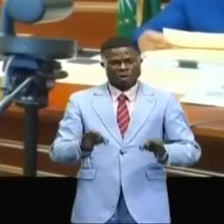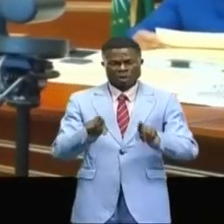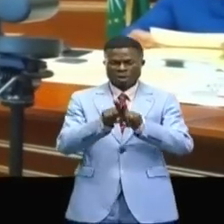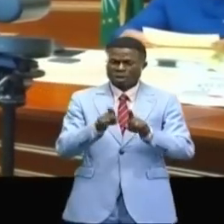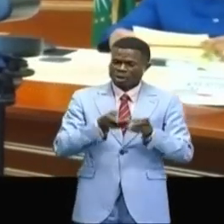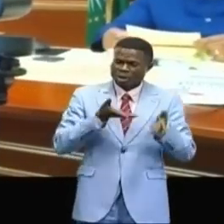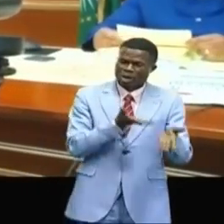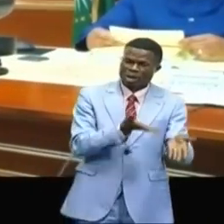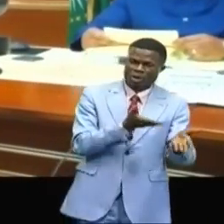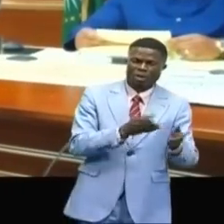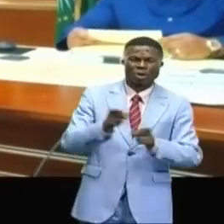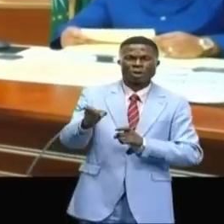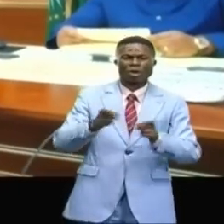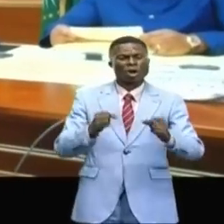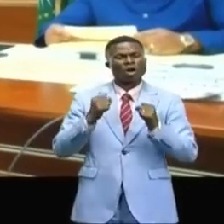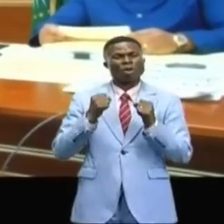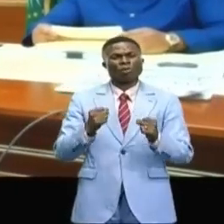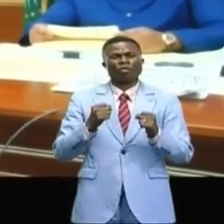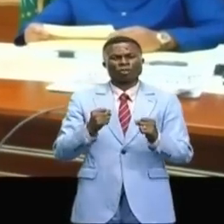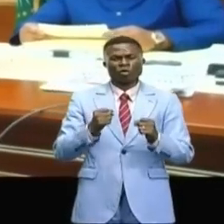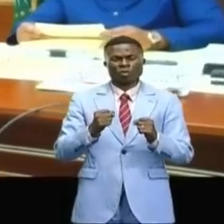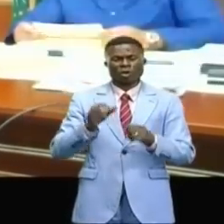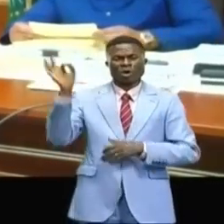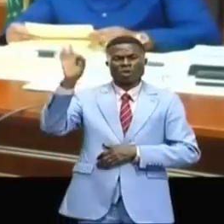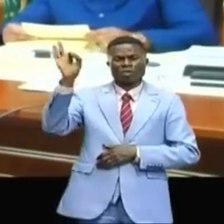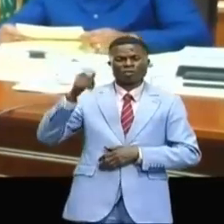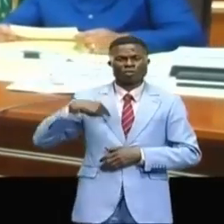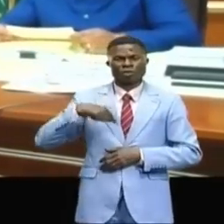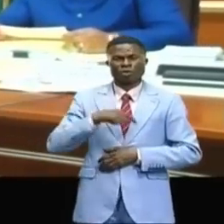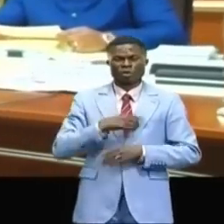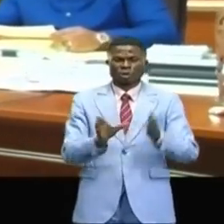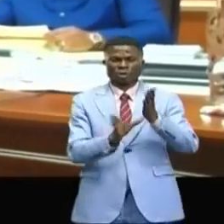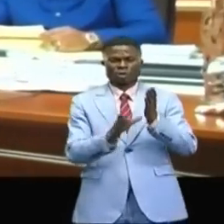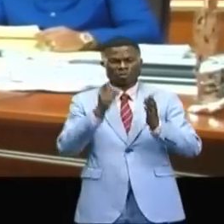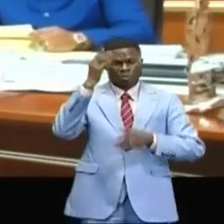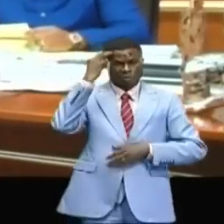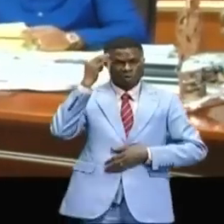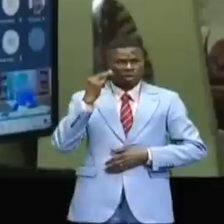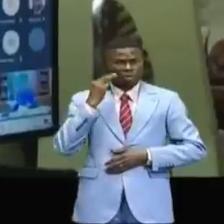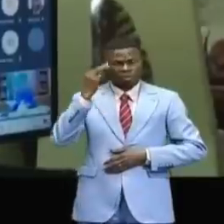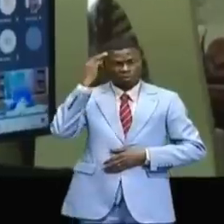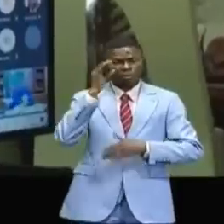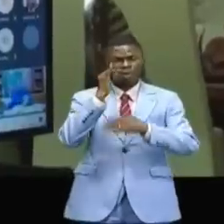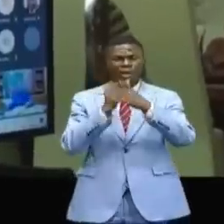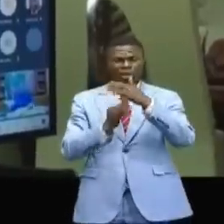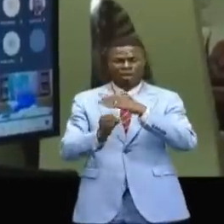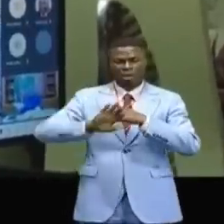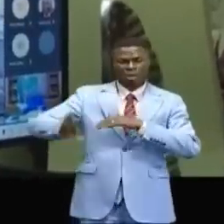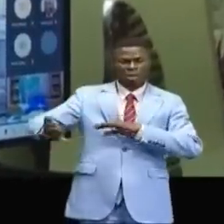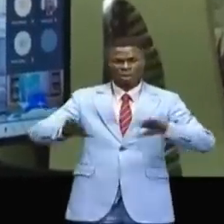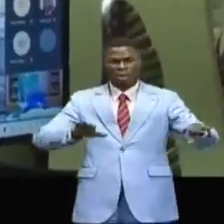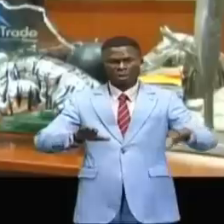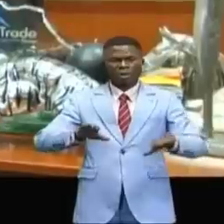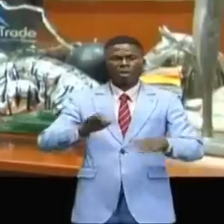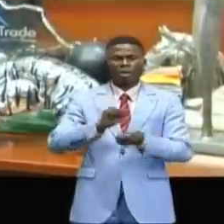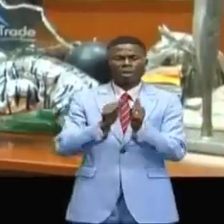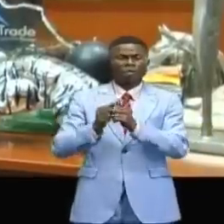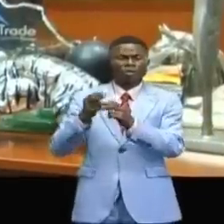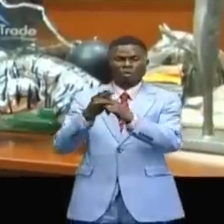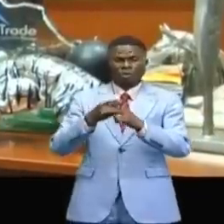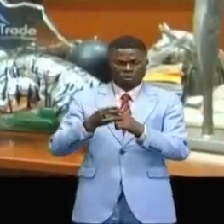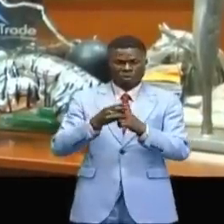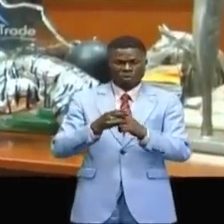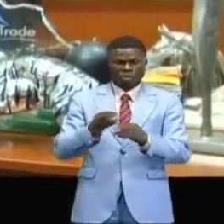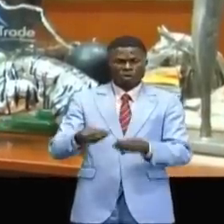favoriser une gestion durable de nos forêts. Le vice-premier ministre, ministre de l'Intérieur, Décentralisation et Sécurité, a